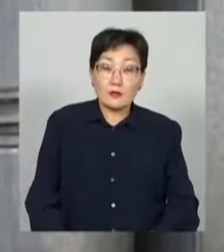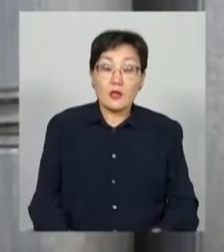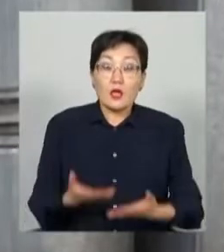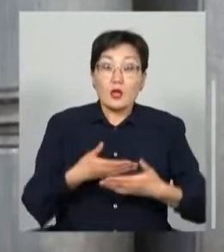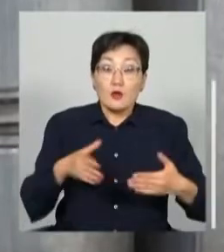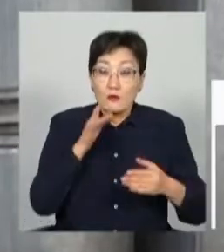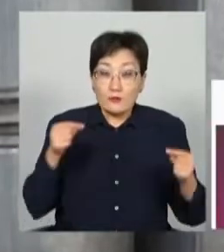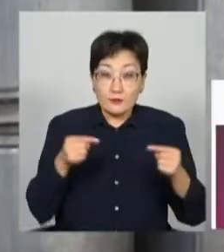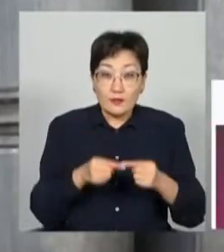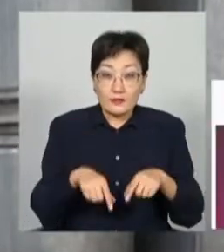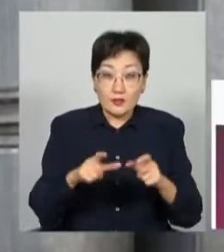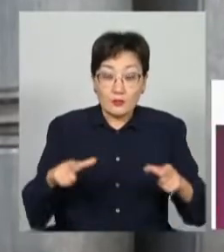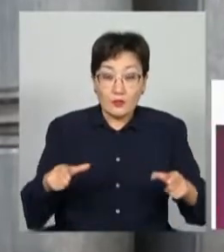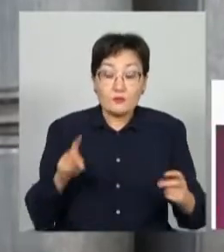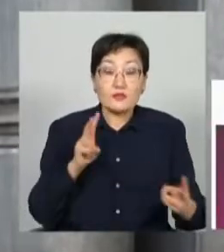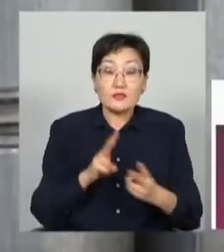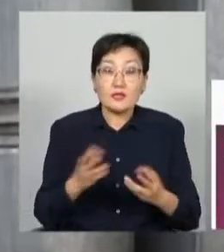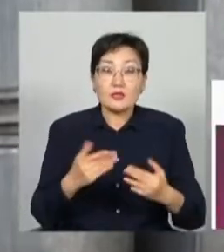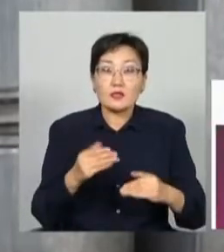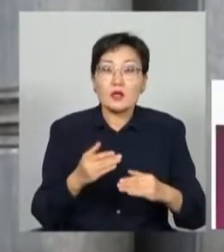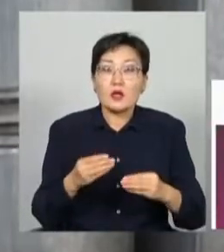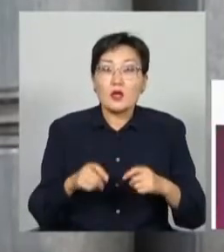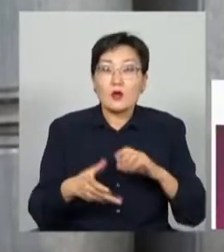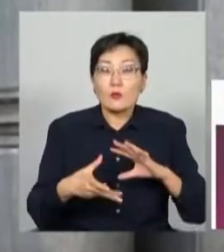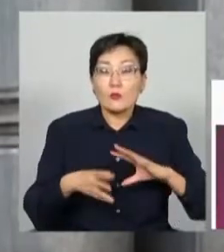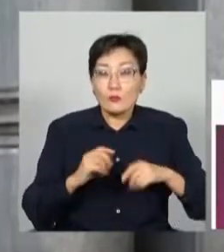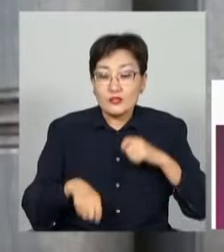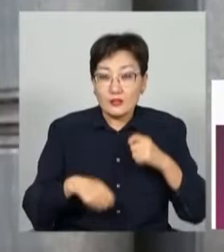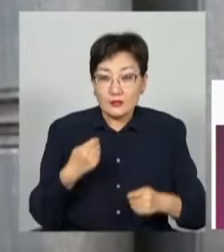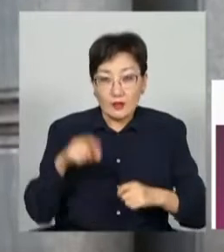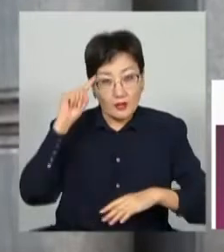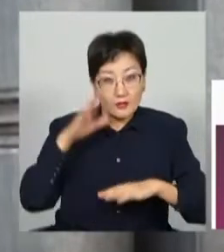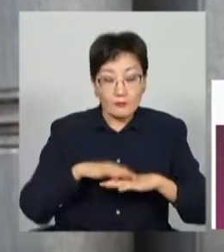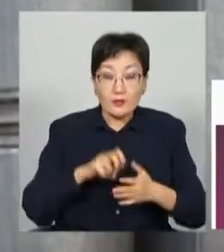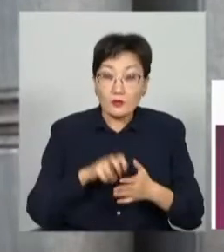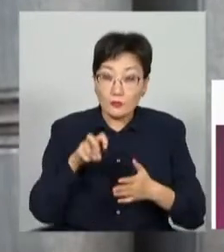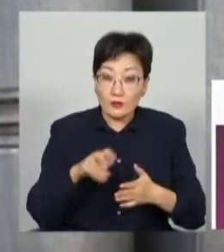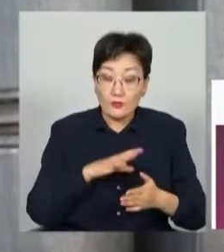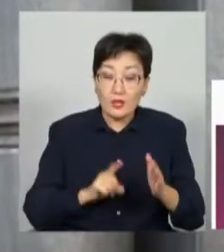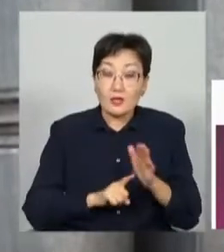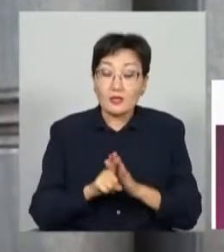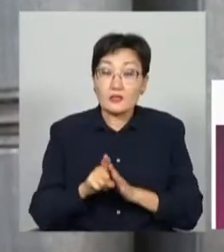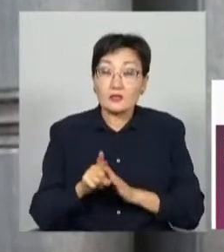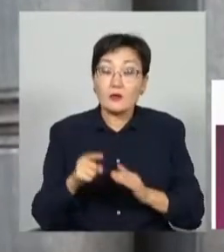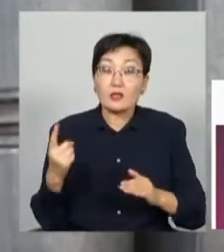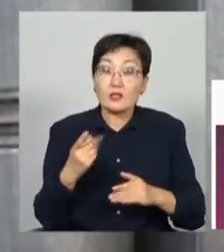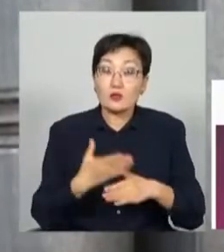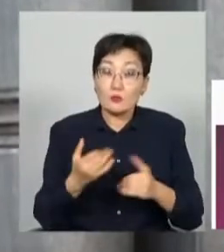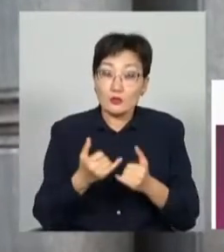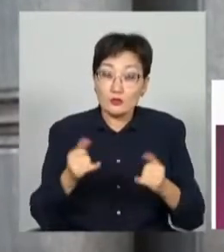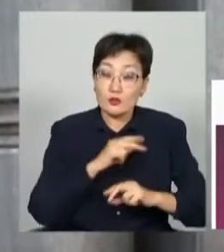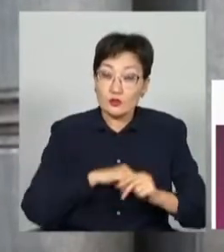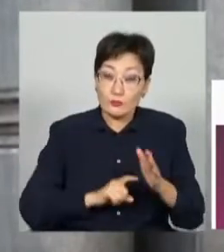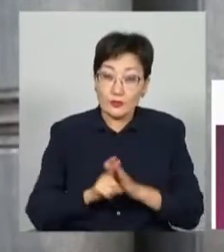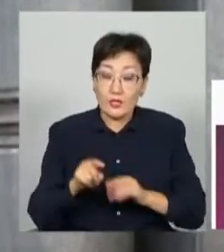Біз дер кезінде тұрғындардың басын қосып, кімге қандай шығын келгендерін жаздып, әкімдікке хат жолдадық. Қазір олар алғашқы көмек көрсету жұмыстарын бастап та кетті.